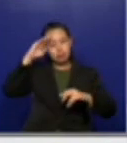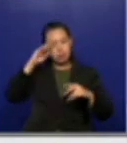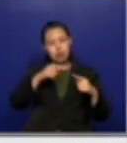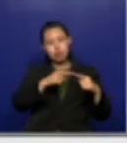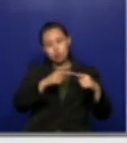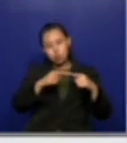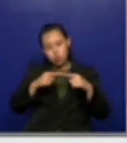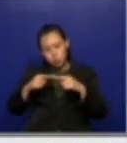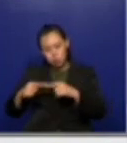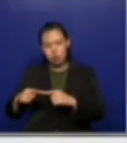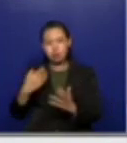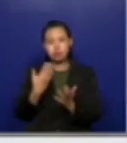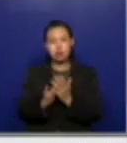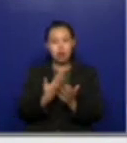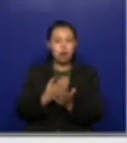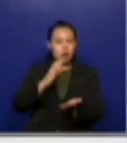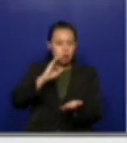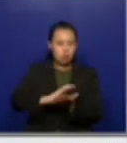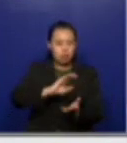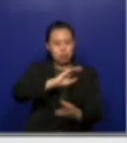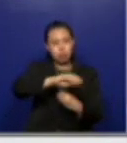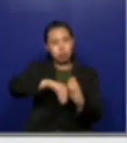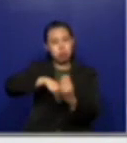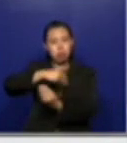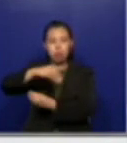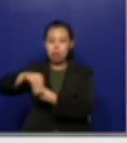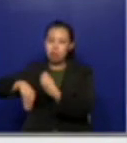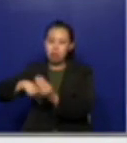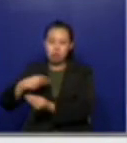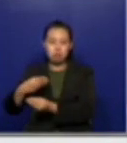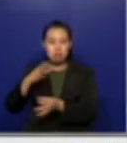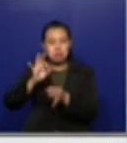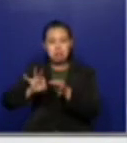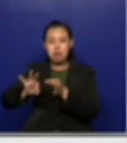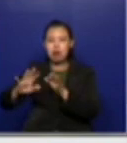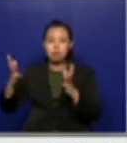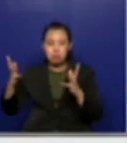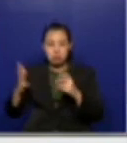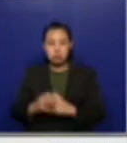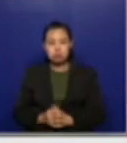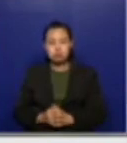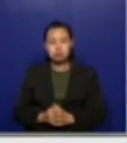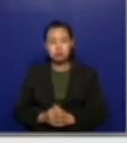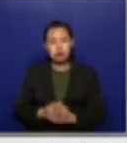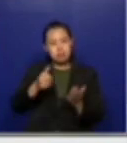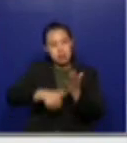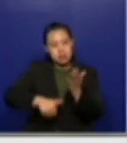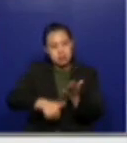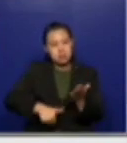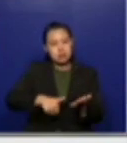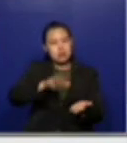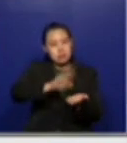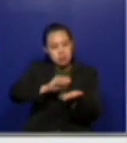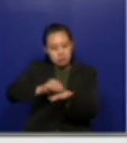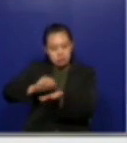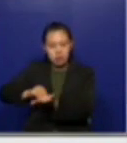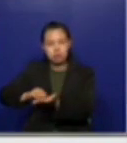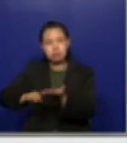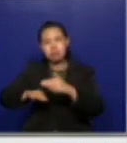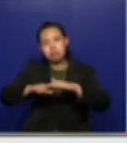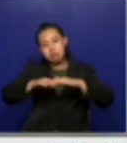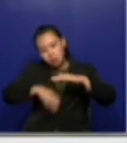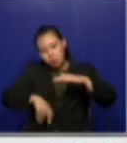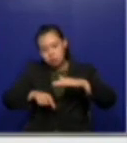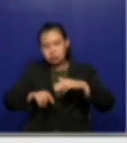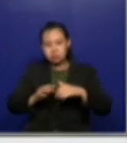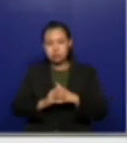เป็นของพี่น้องประชาชนอย่างสุรุ่ยสุร่ายครับท่านประธานครับแน่นอนครับจัดเก็บภาษีต่ำกว่าทุกปีแต่ตั้งงบประมาณ